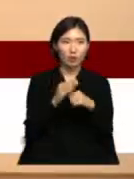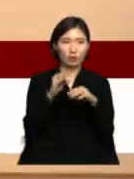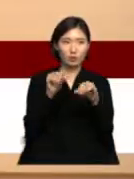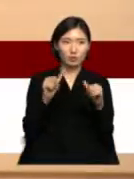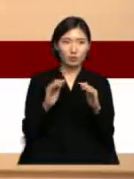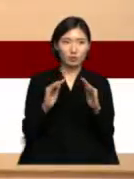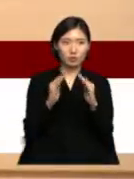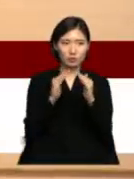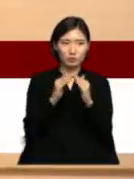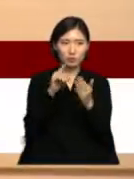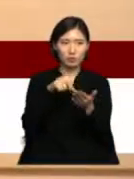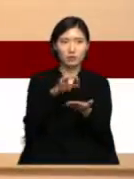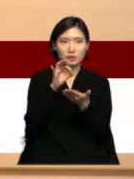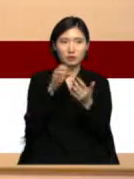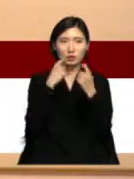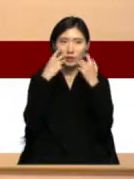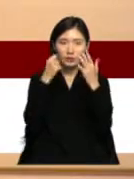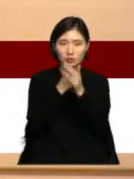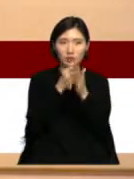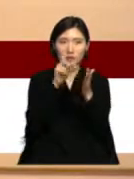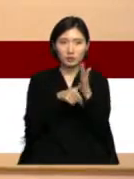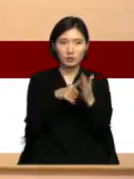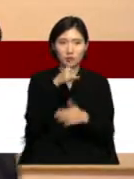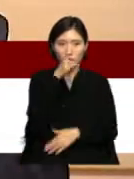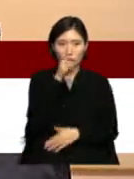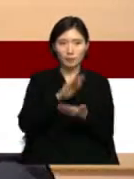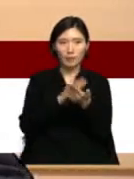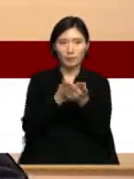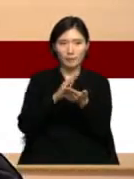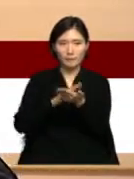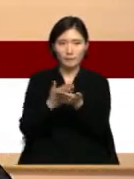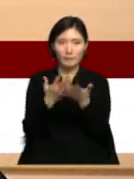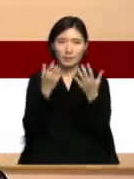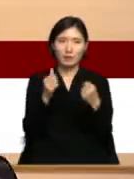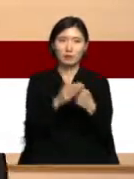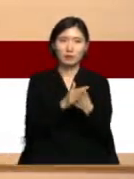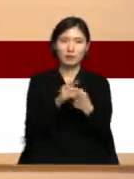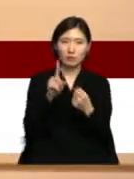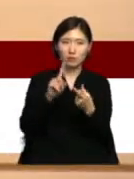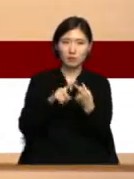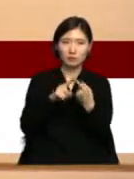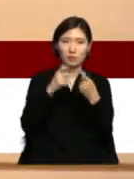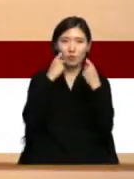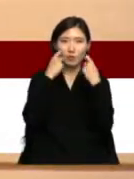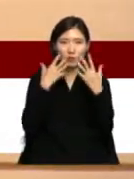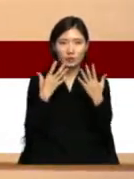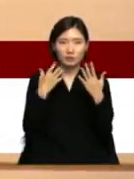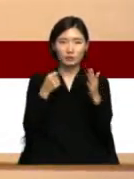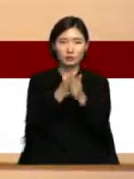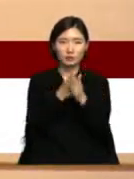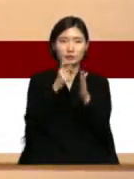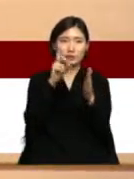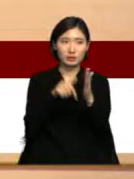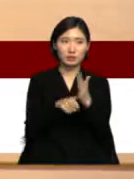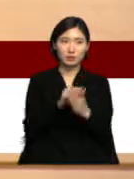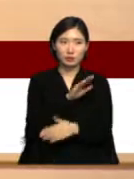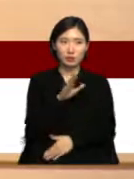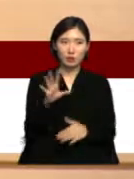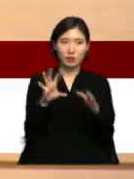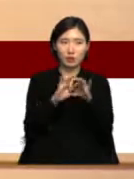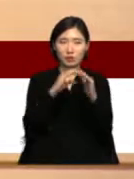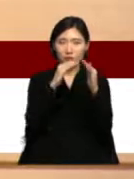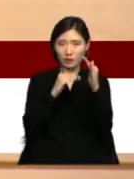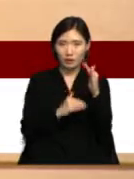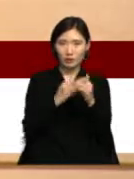보상금이 걱정되는 시기들 그런 분들이 변수가 많기 때문에 그런 거에 대해서 확정되는 시점에 저희가 관련된 말씀드릴